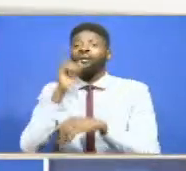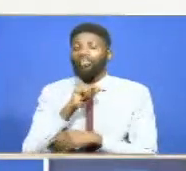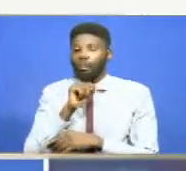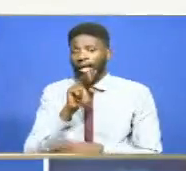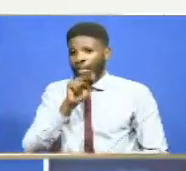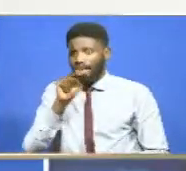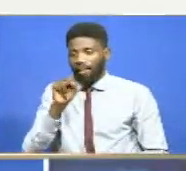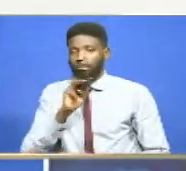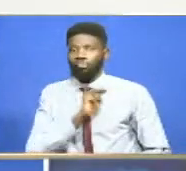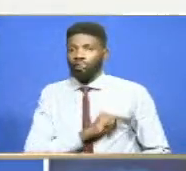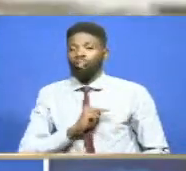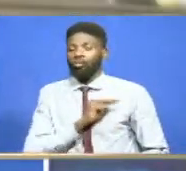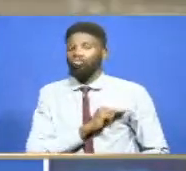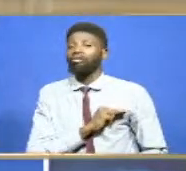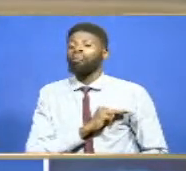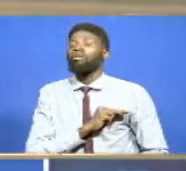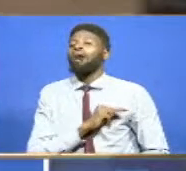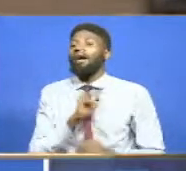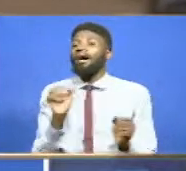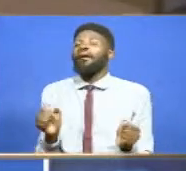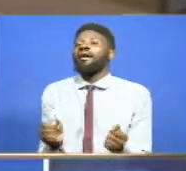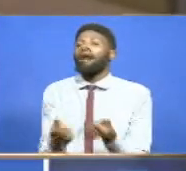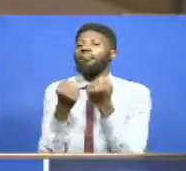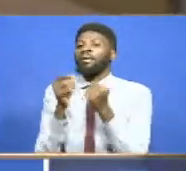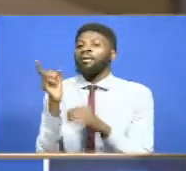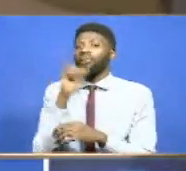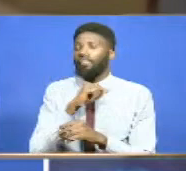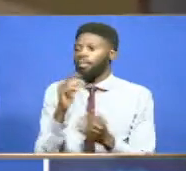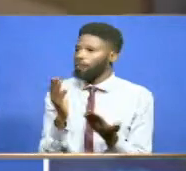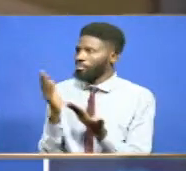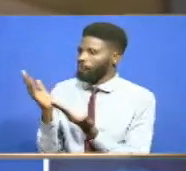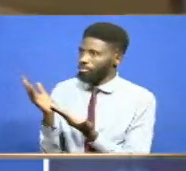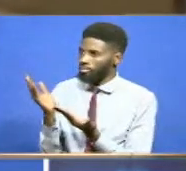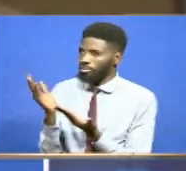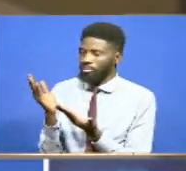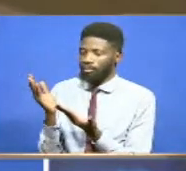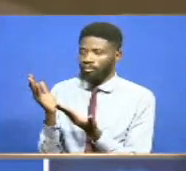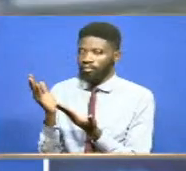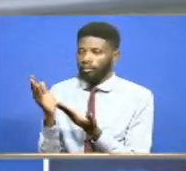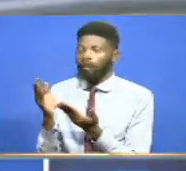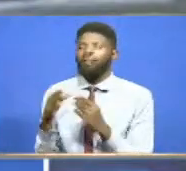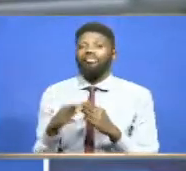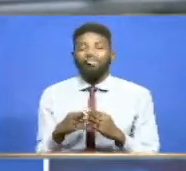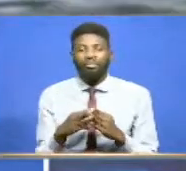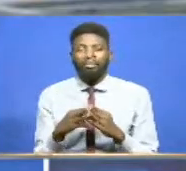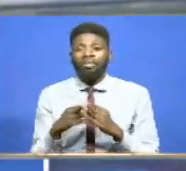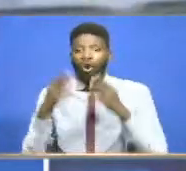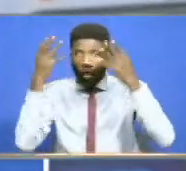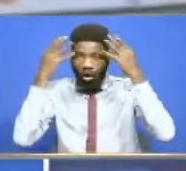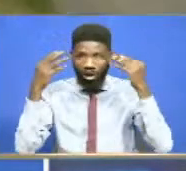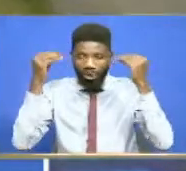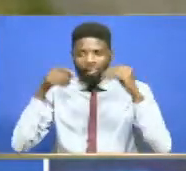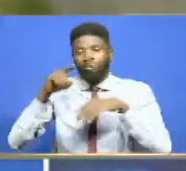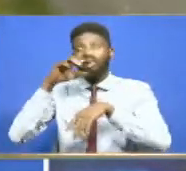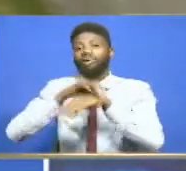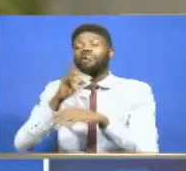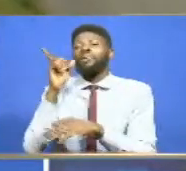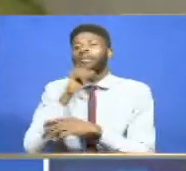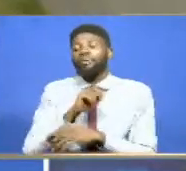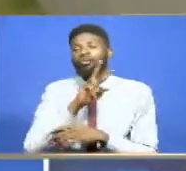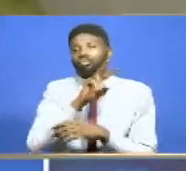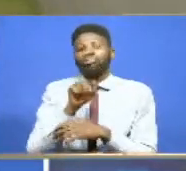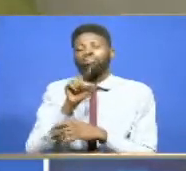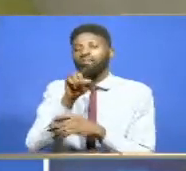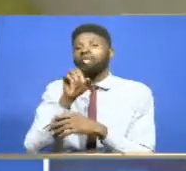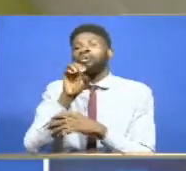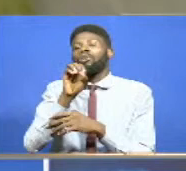za NN Mission zilizoandaliwa kwenye uwanja wa ndege wa Twente nchini Uholanzi kwa kuandikisha muda wa saa 2 dakika 4 na sekunde